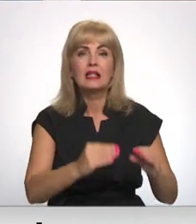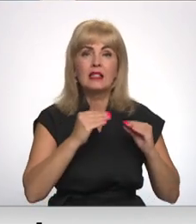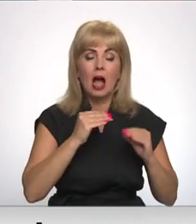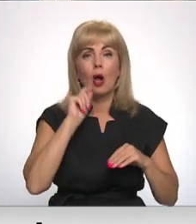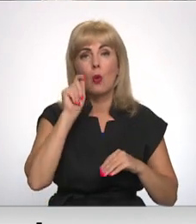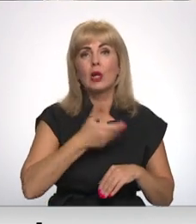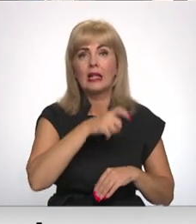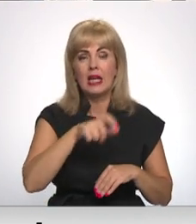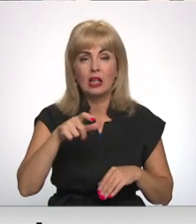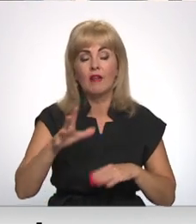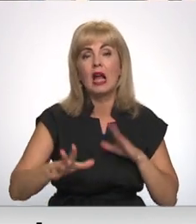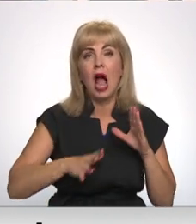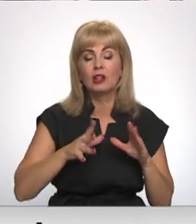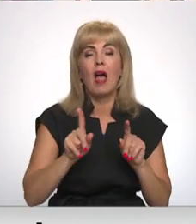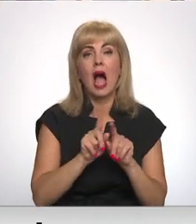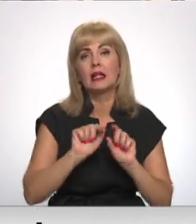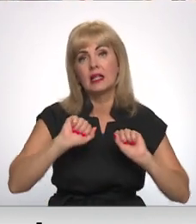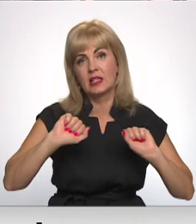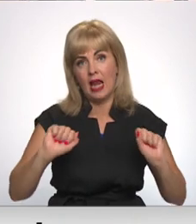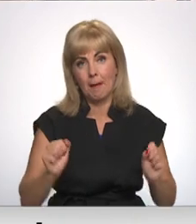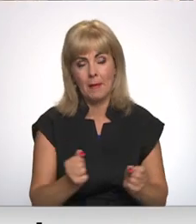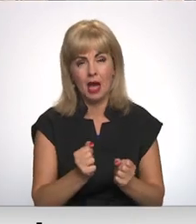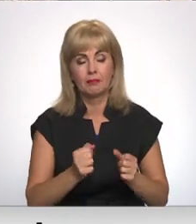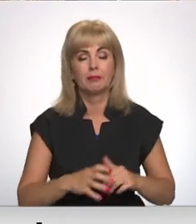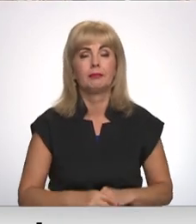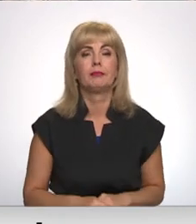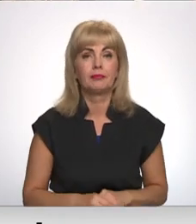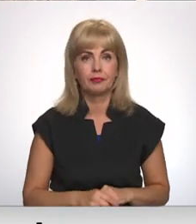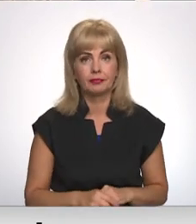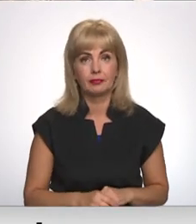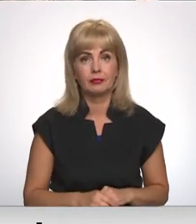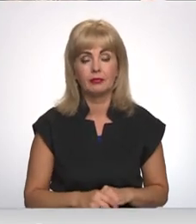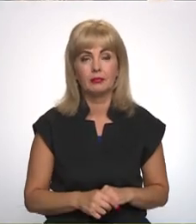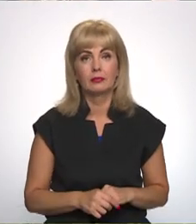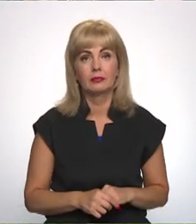sāk gatavoties arī ziemai. Elīna Lapiņa, Raivo Sarilainens, Vidzemes televīzija.